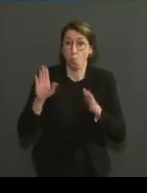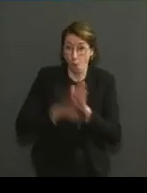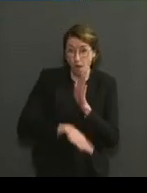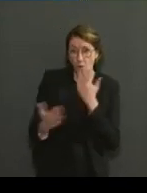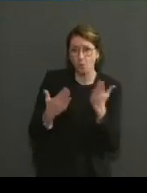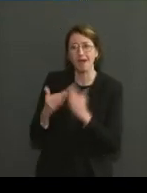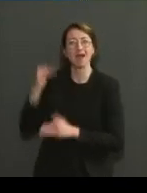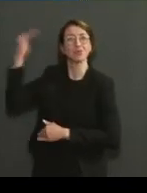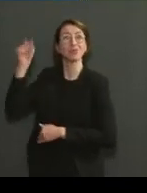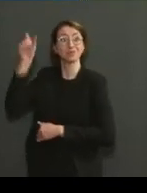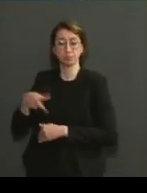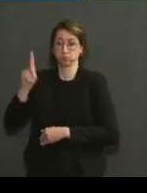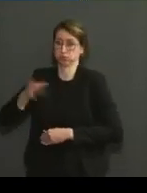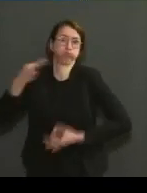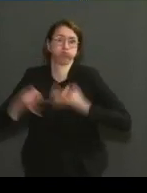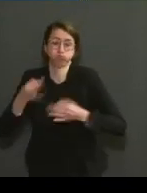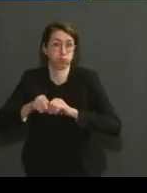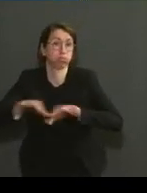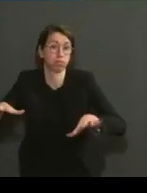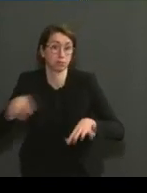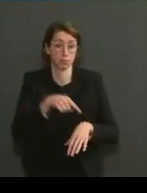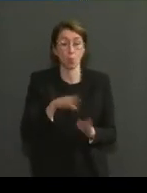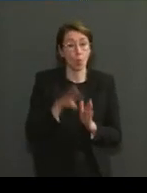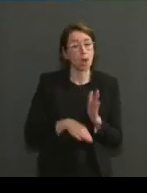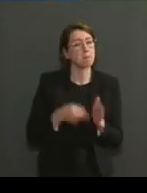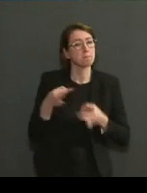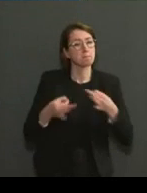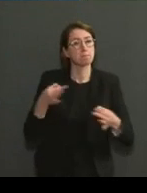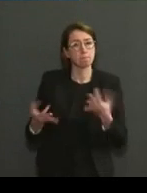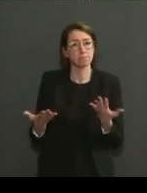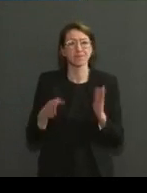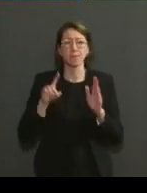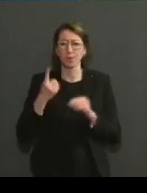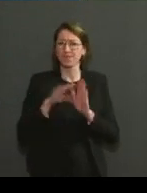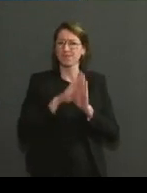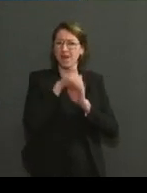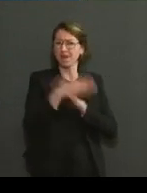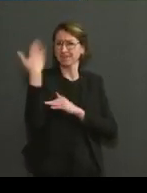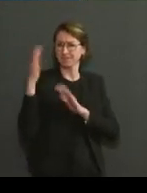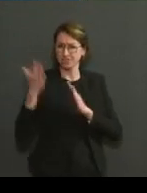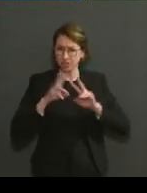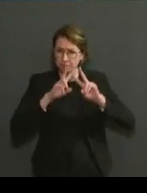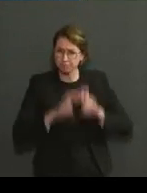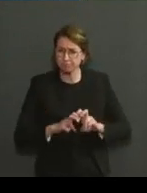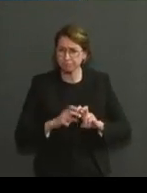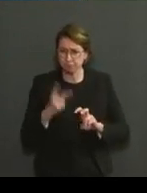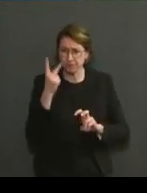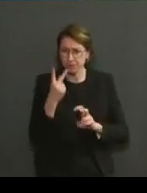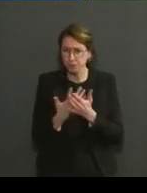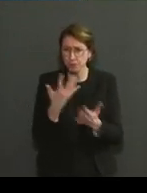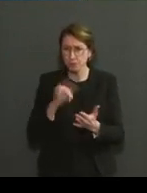lors de la première vague de la pandémie dans notre pays. Encore aujourd'hui, la publication anglaise bien connue,